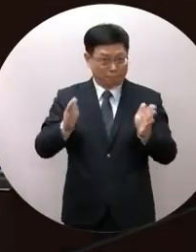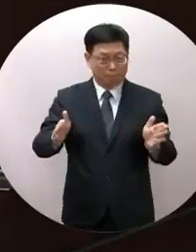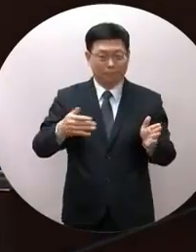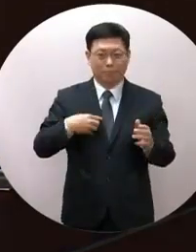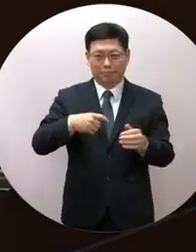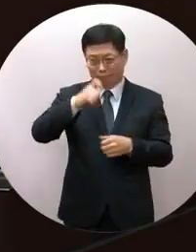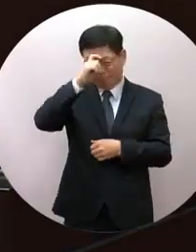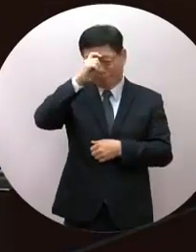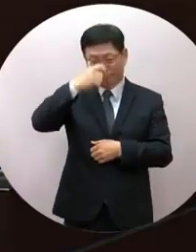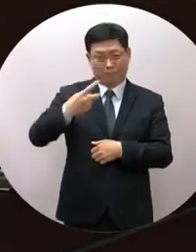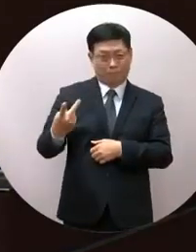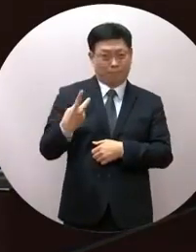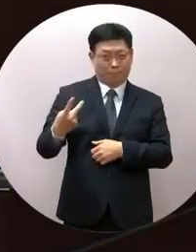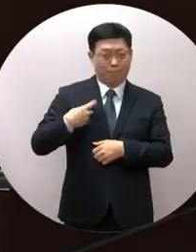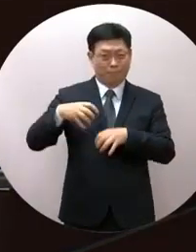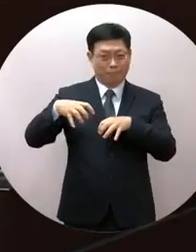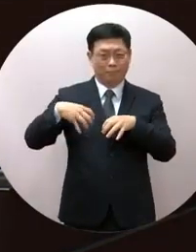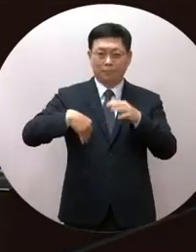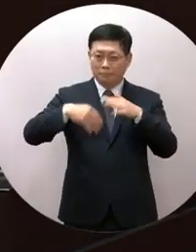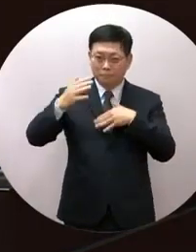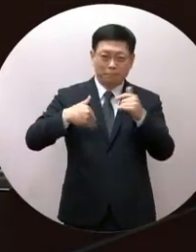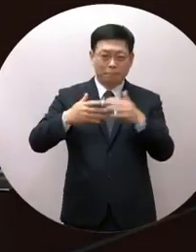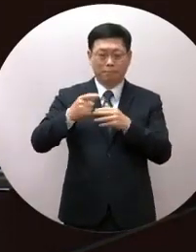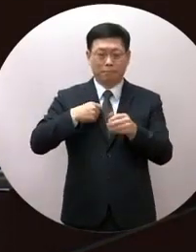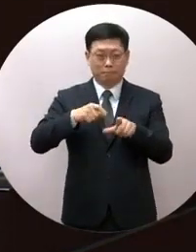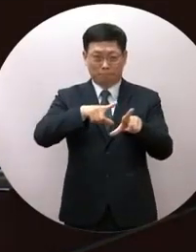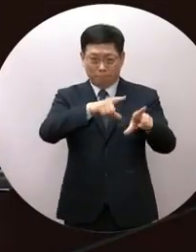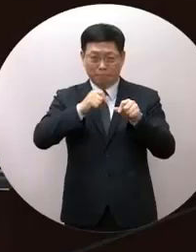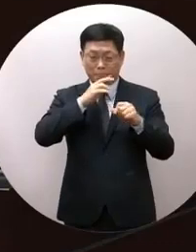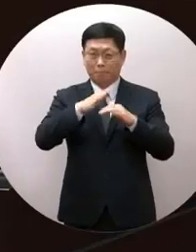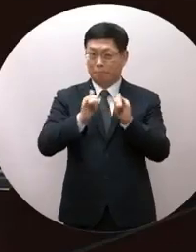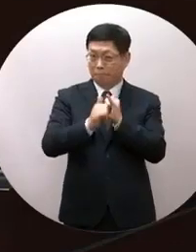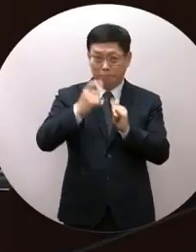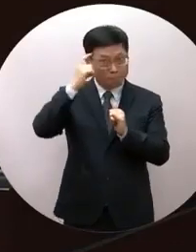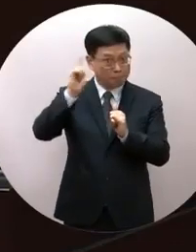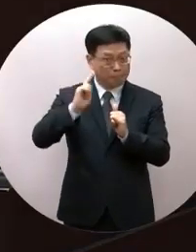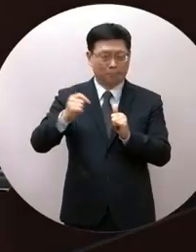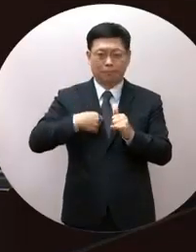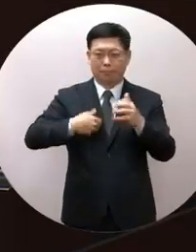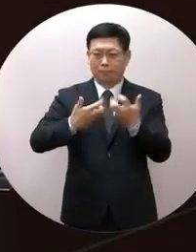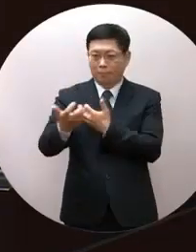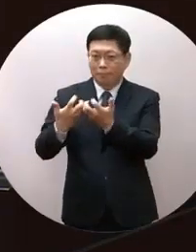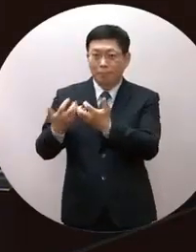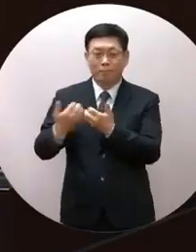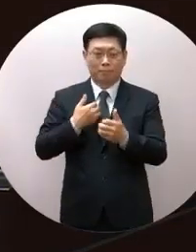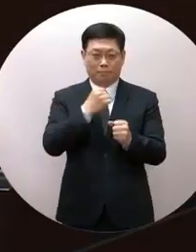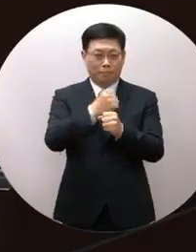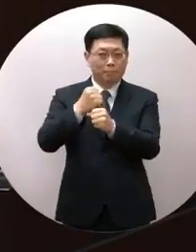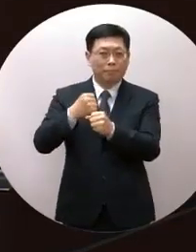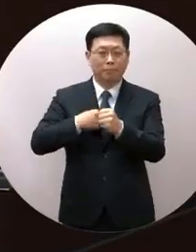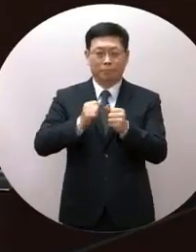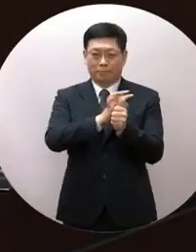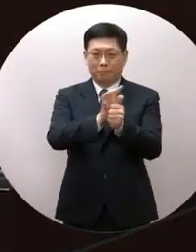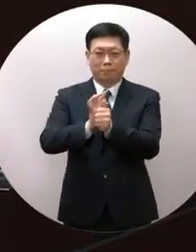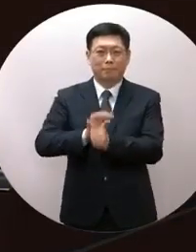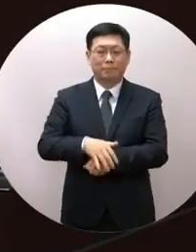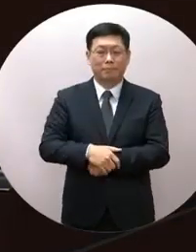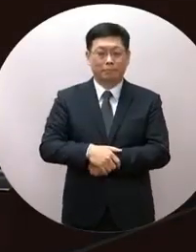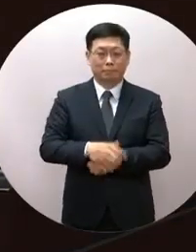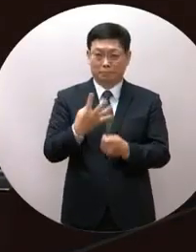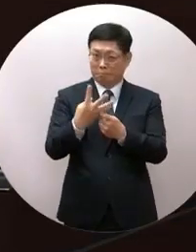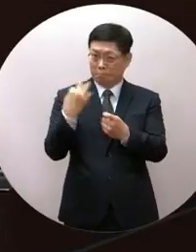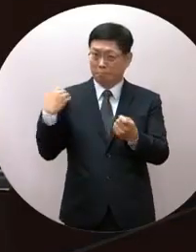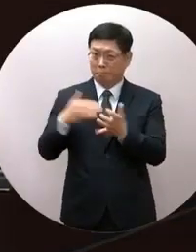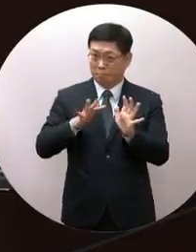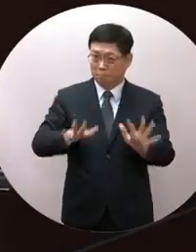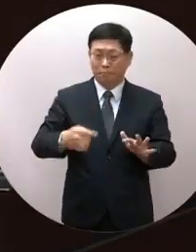盼贵我两院以民意为先，分工合作，福国利民。过去几